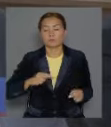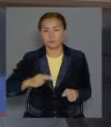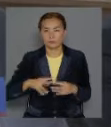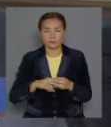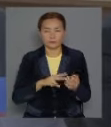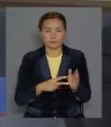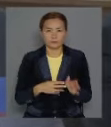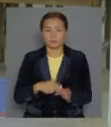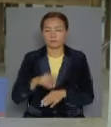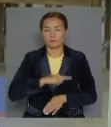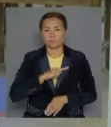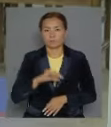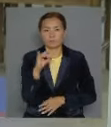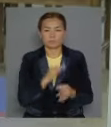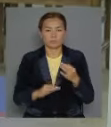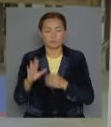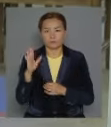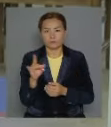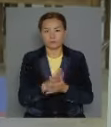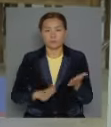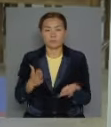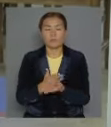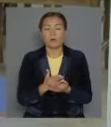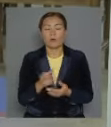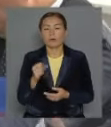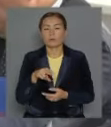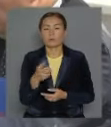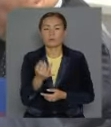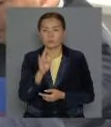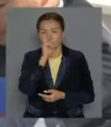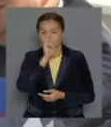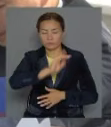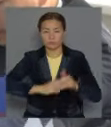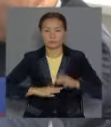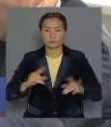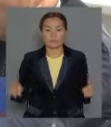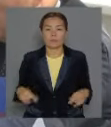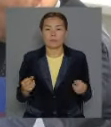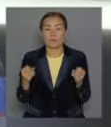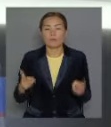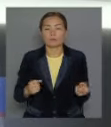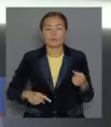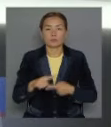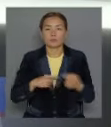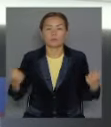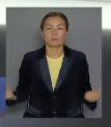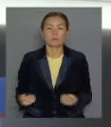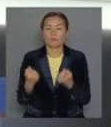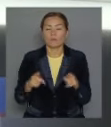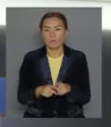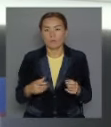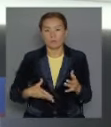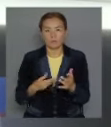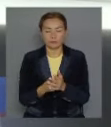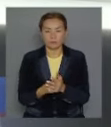бірлескен жобаларды іске асыру жайы талқыланды. Сонымен қатар KPI компаниясының мұнай кластерін одан әрі дамыту, кәсіпкерлікті қолдау бағытында